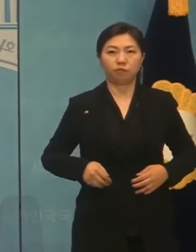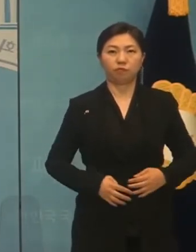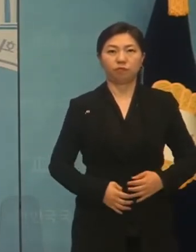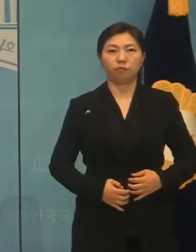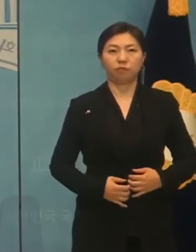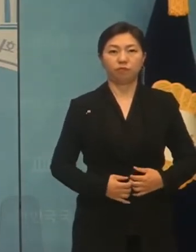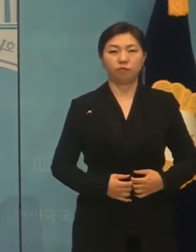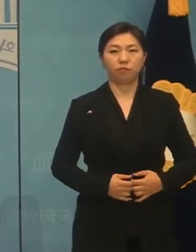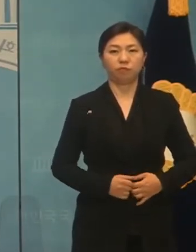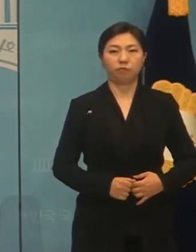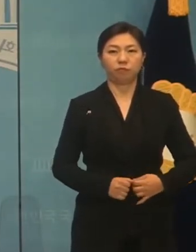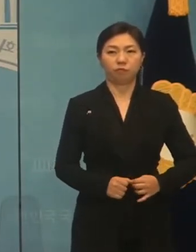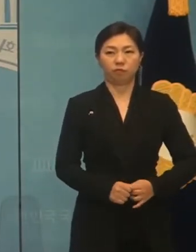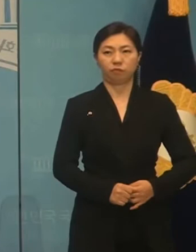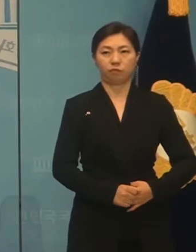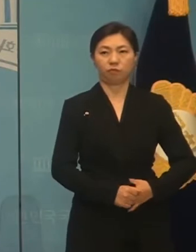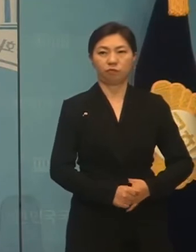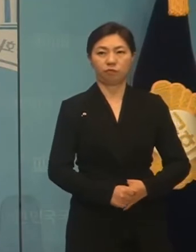감사합니다.